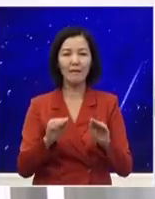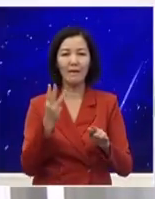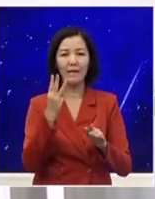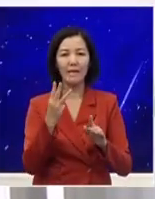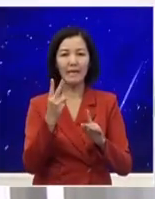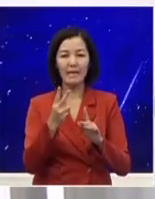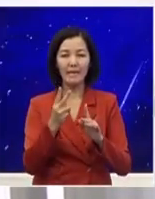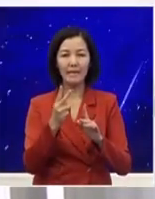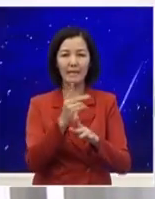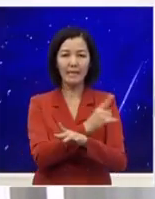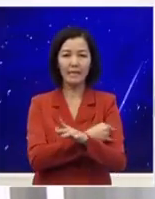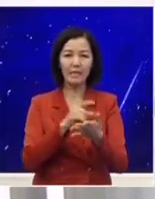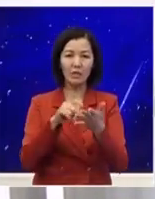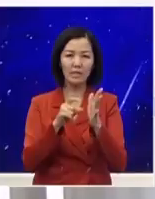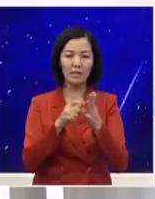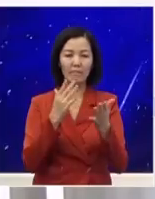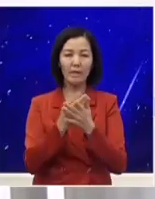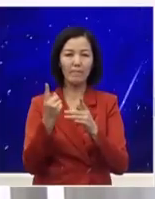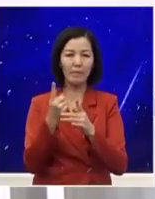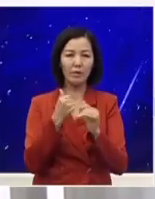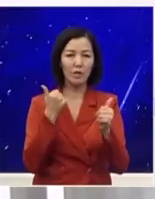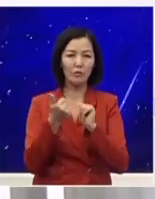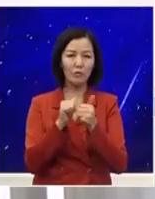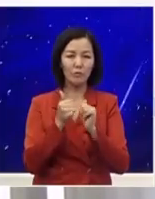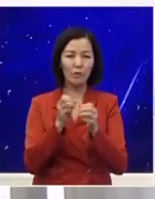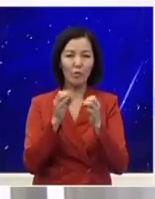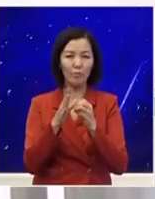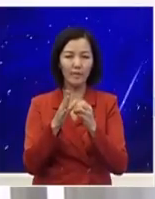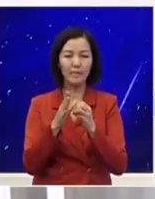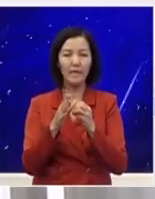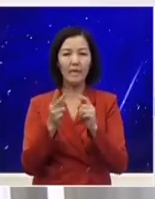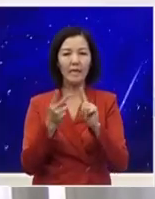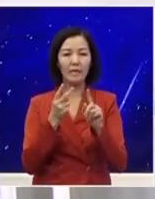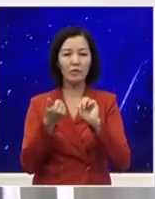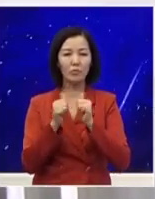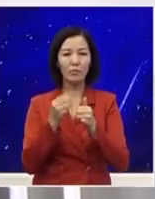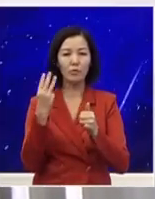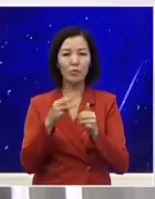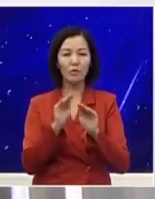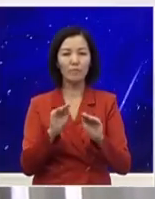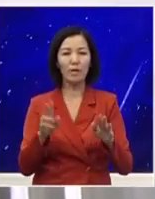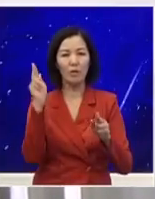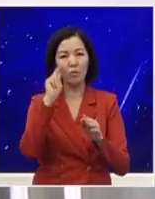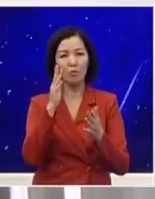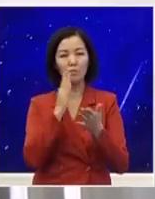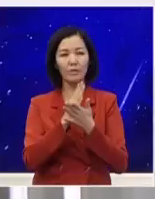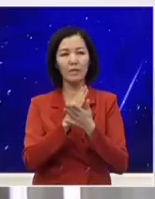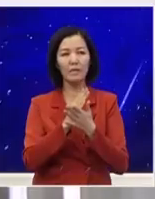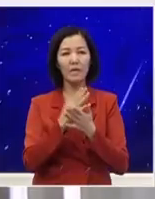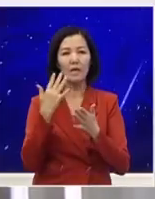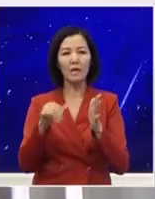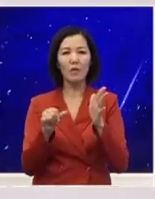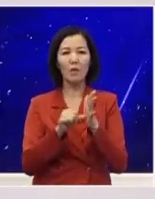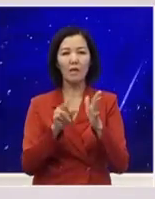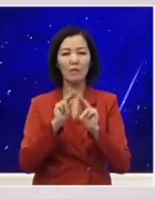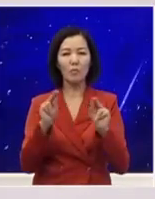кезекші сыныбымыз бар. Бірінші ауысымда 15 оқушы, екінші ауысымда 15 оқушы, 30 оқушы оқып жатыр. Қазіргі таңда 56 мұғалім осы